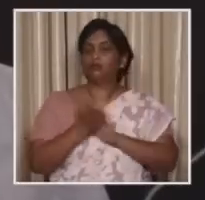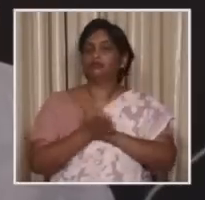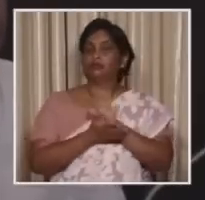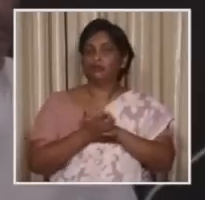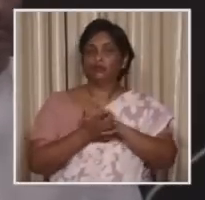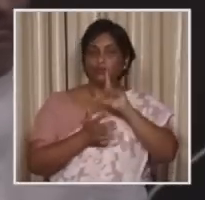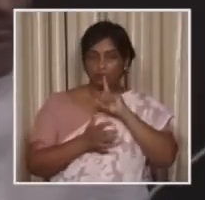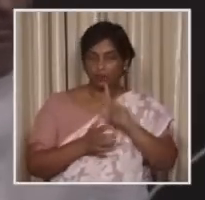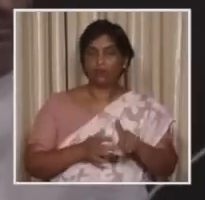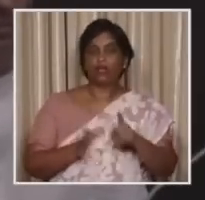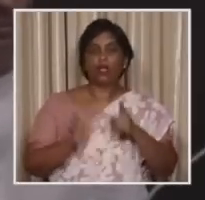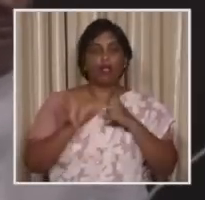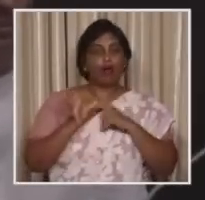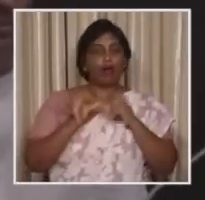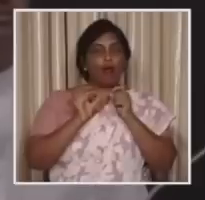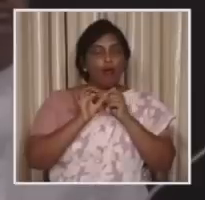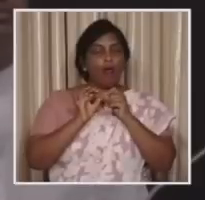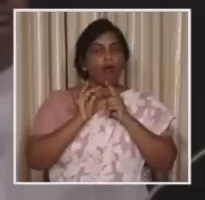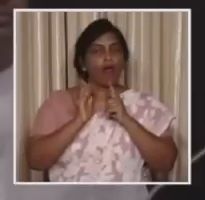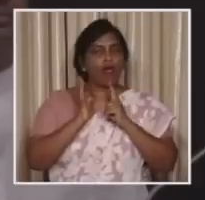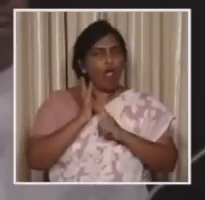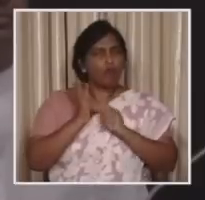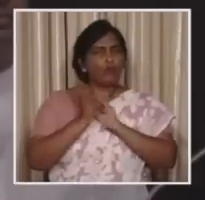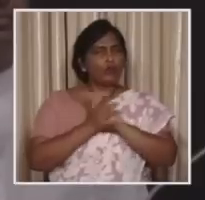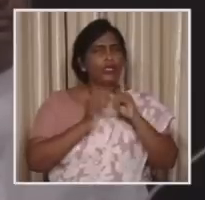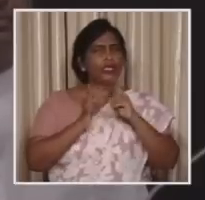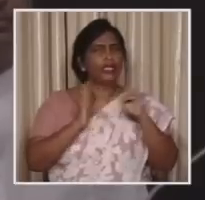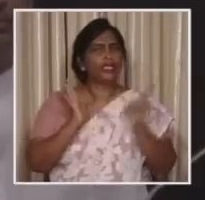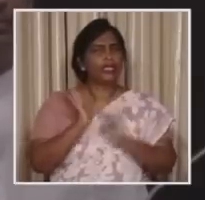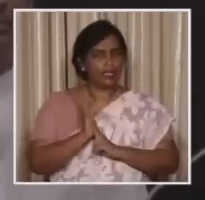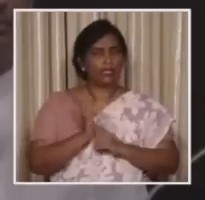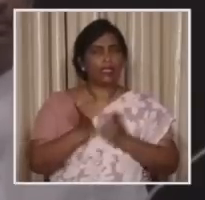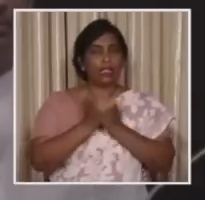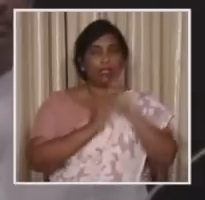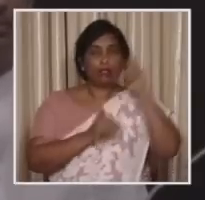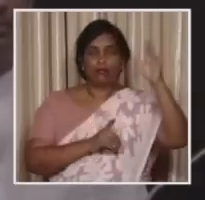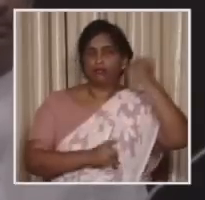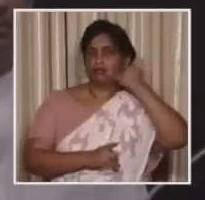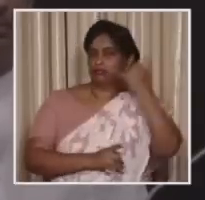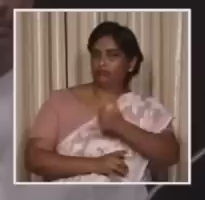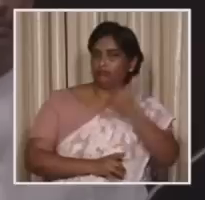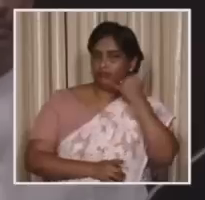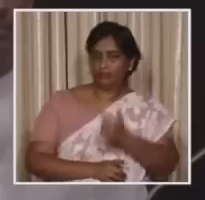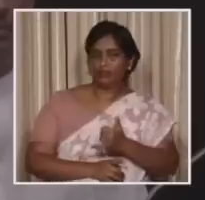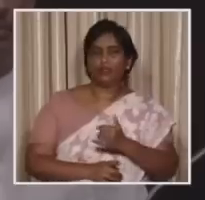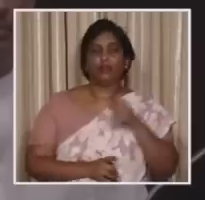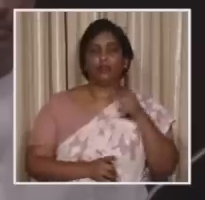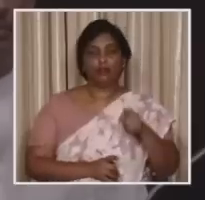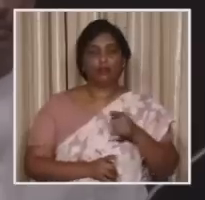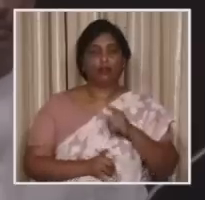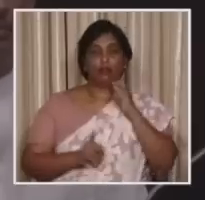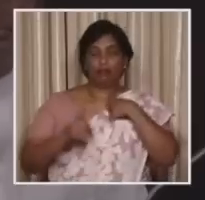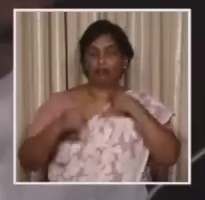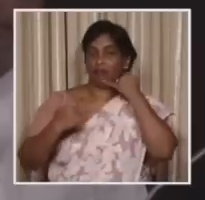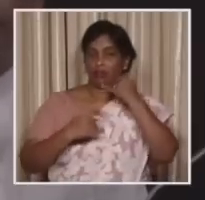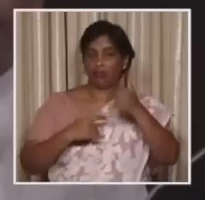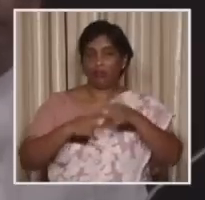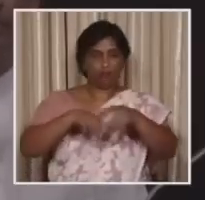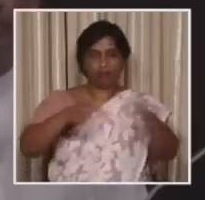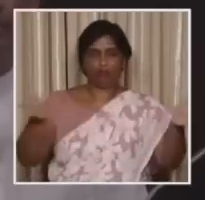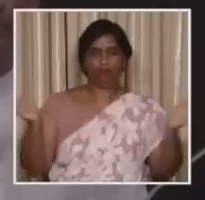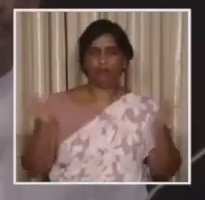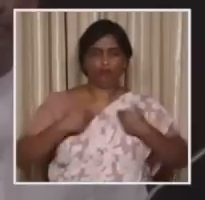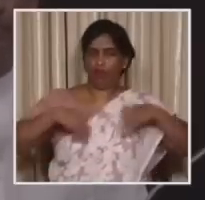tiyenawa abuhin kiyala pudgalayak sambandhawa indiyawa indan nithara katha karanawa hadiya kiyala tiyenawa abuhin ekka katha karaddi wate pite